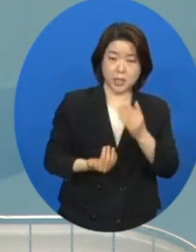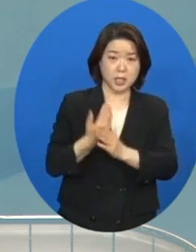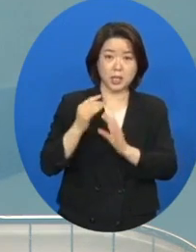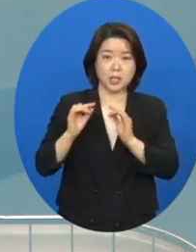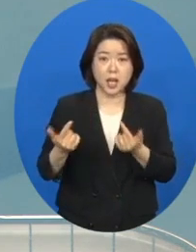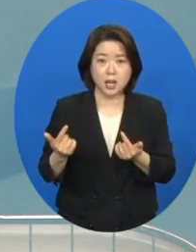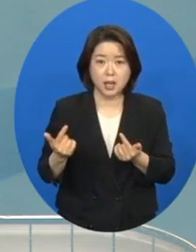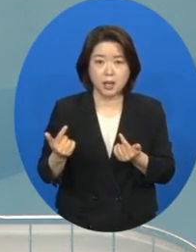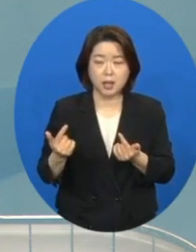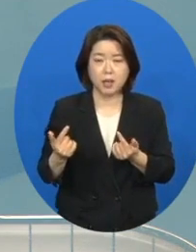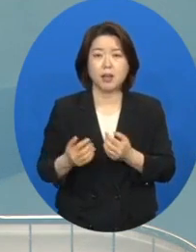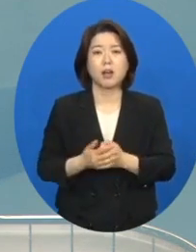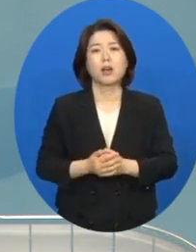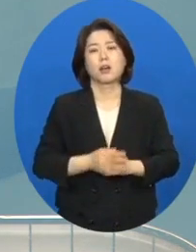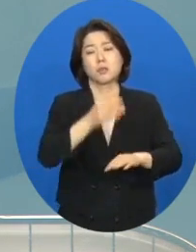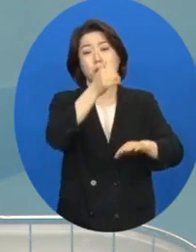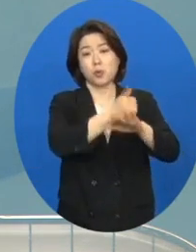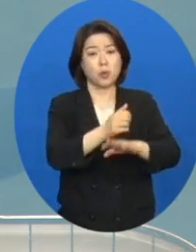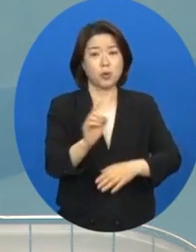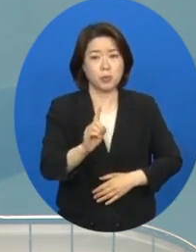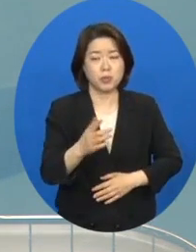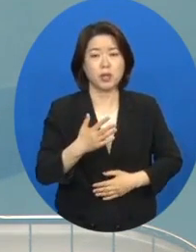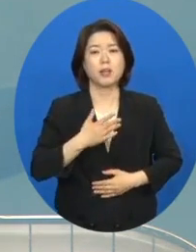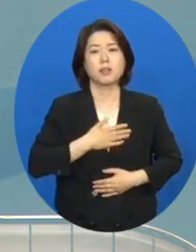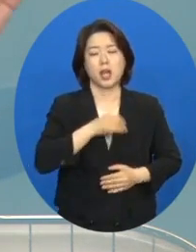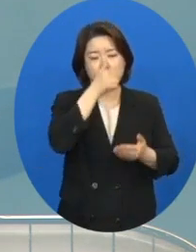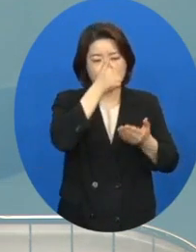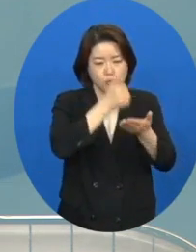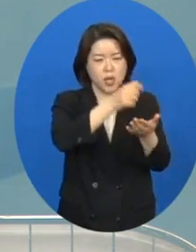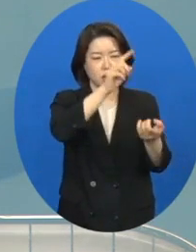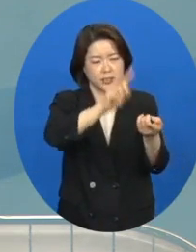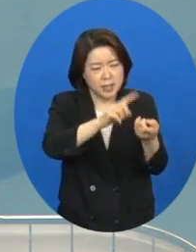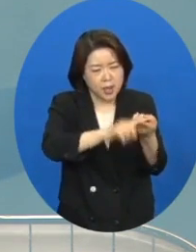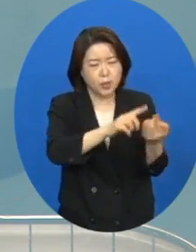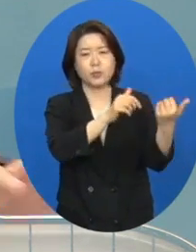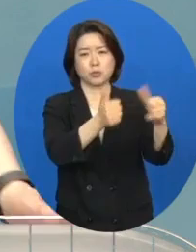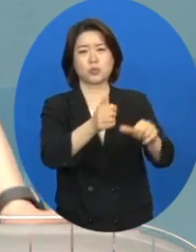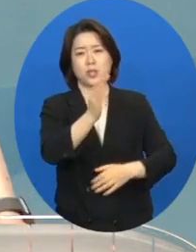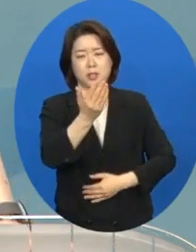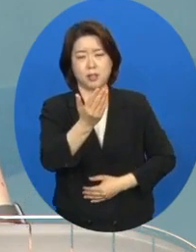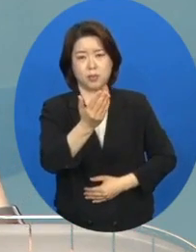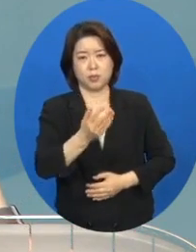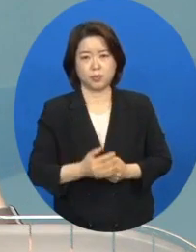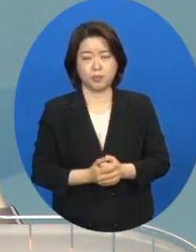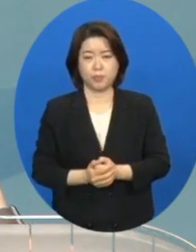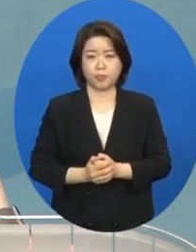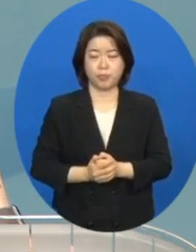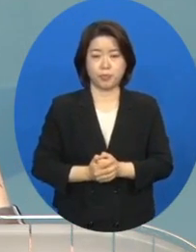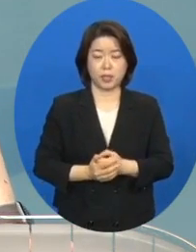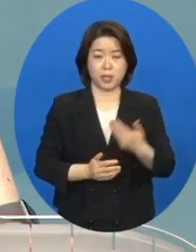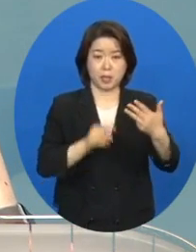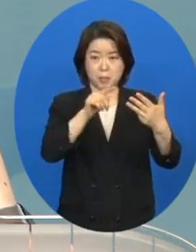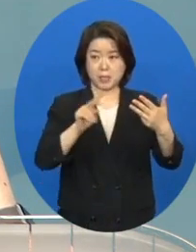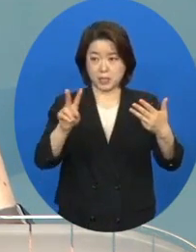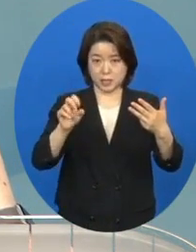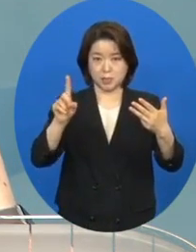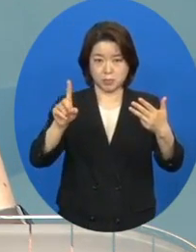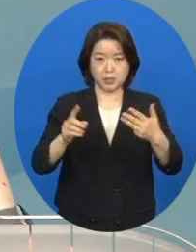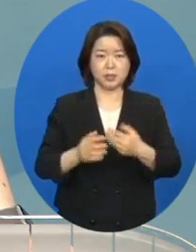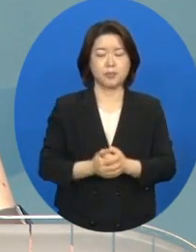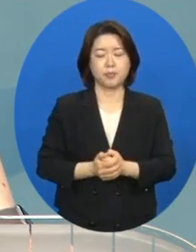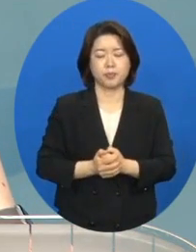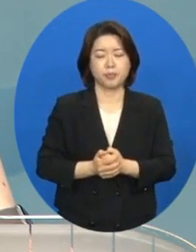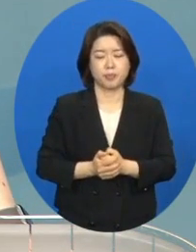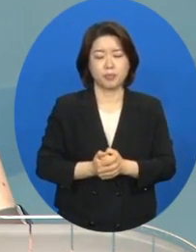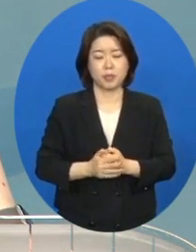않으면 결론이 뭐냐면 나는 죄 가운데서 죽게 돼요. 21절 말씀에